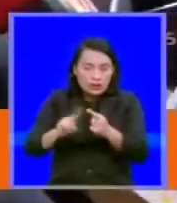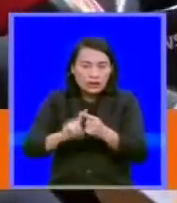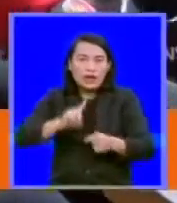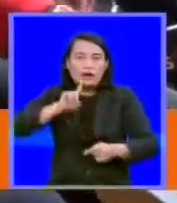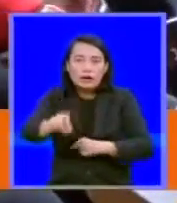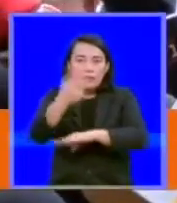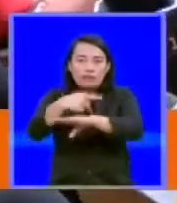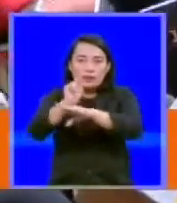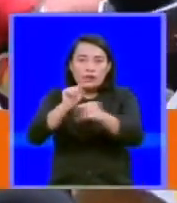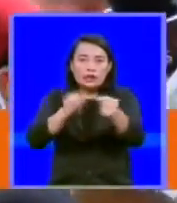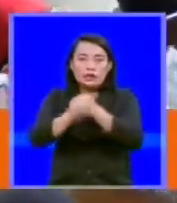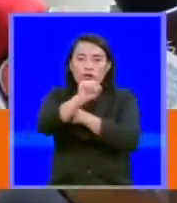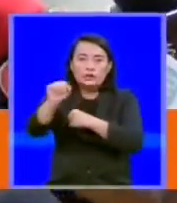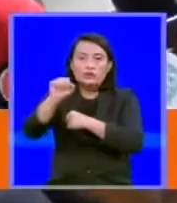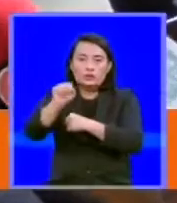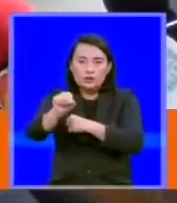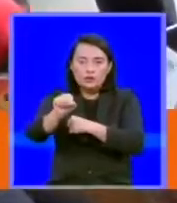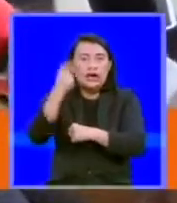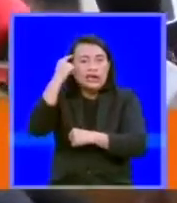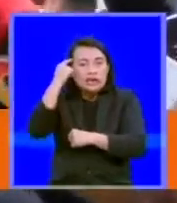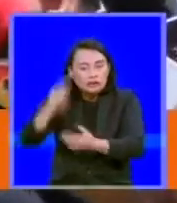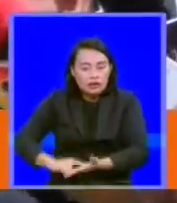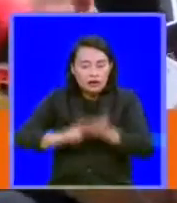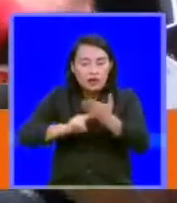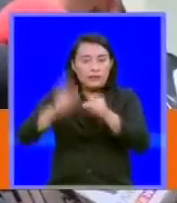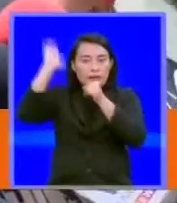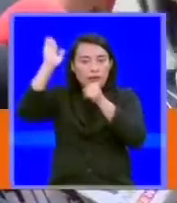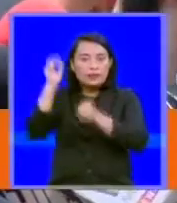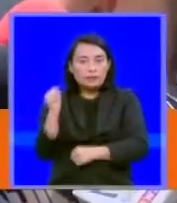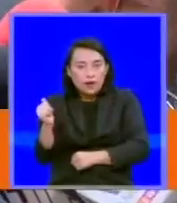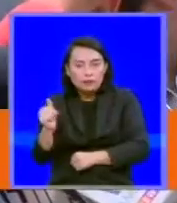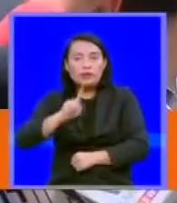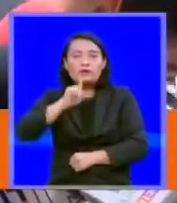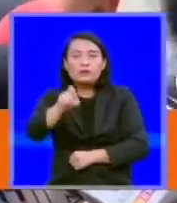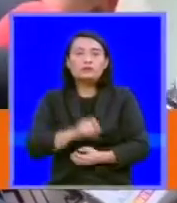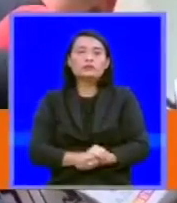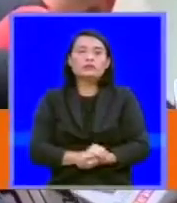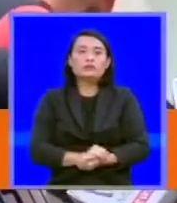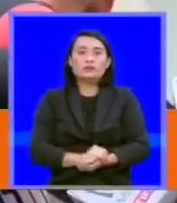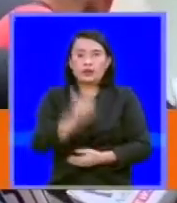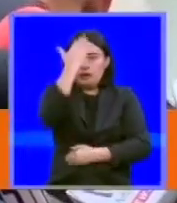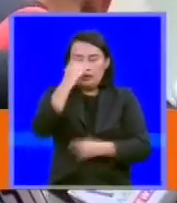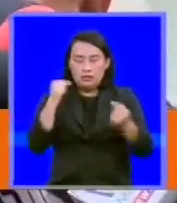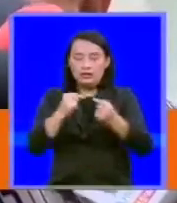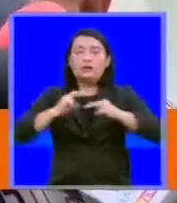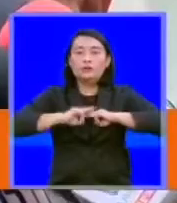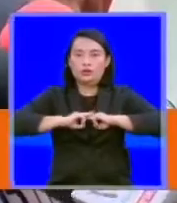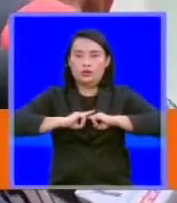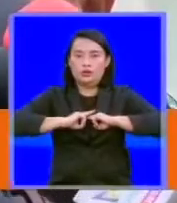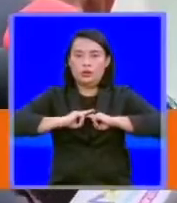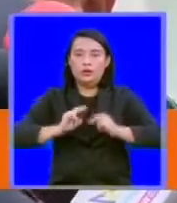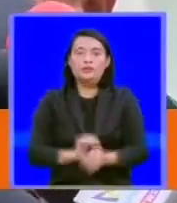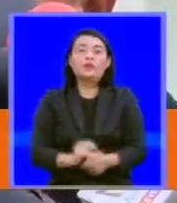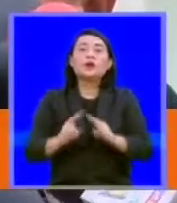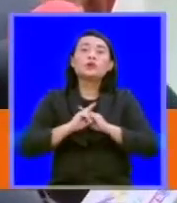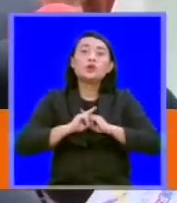ผู้แทนราษฎรว่าสามารถนำขึ้นมาอภิปรายได้หรือไม ่ที่อาจจะเป็นเรื่องส่วนตัวบางเรื่องสม